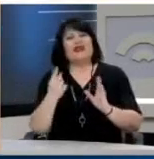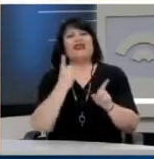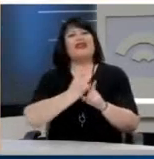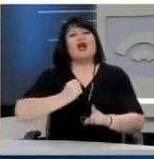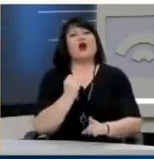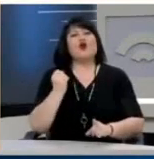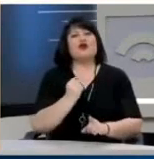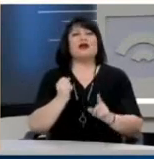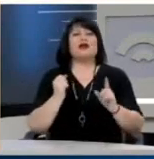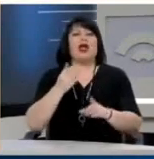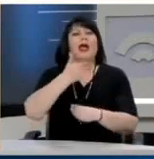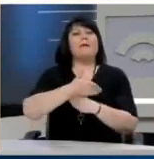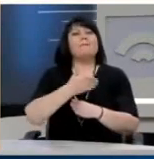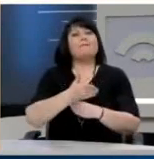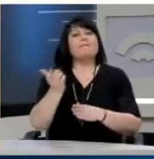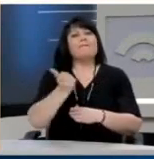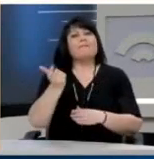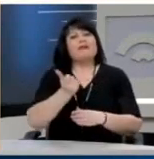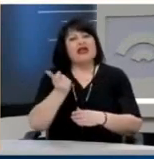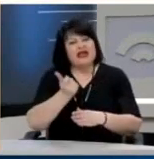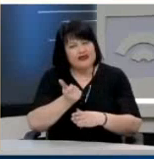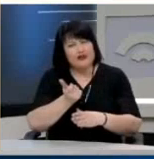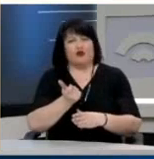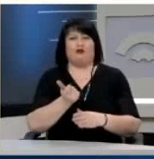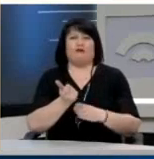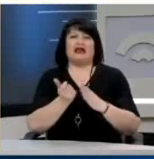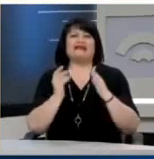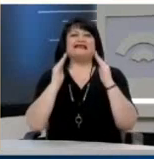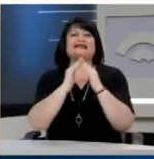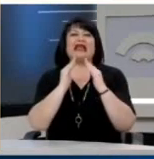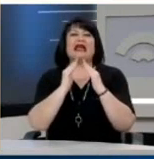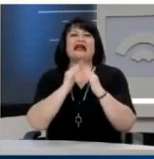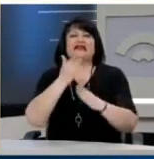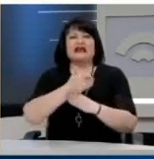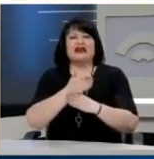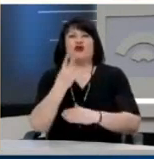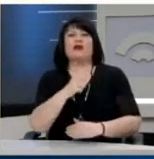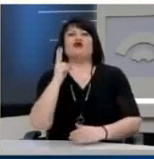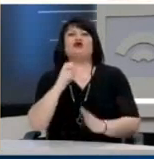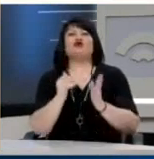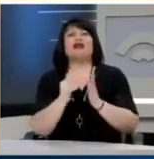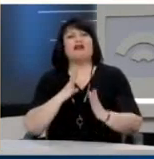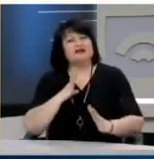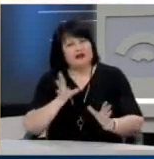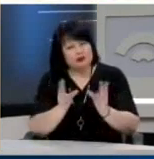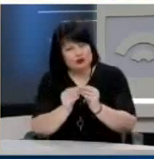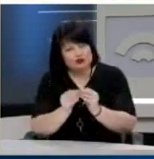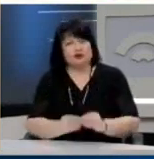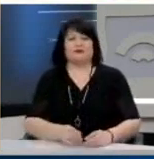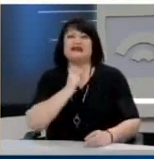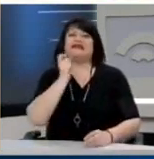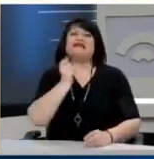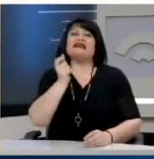το επίδομα στέγασης που αφορά 220.000 νοικοκυριά, η μη περικοπή των συντάξεων την οποία την